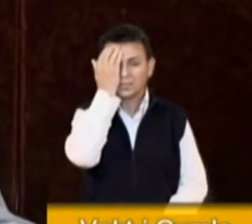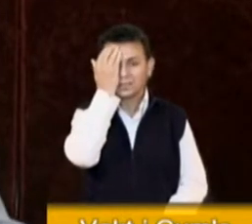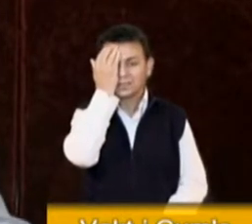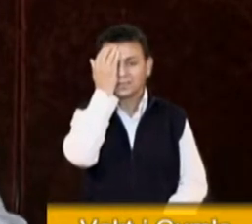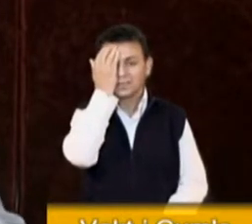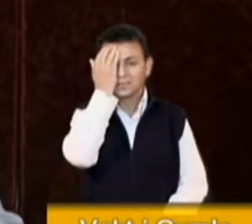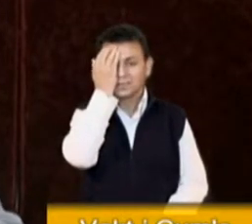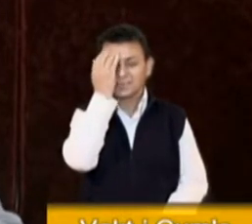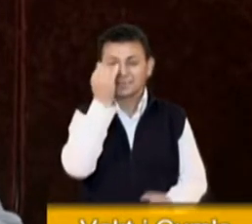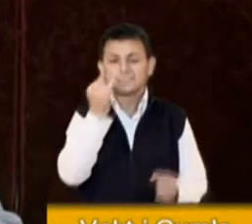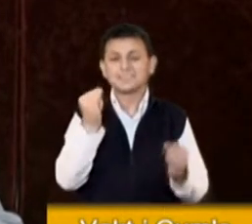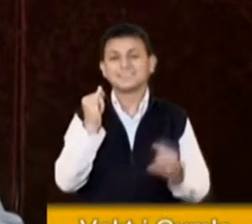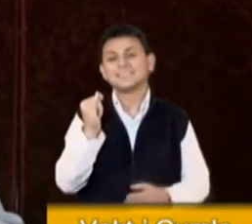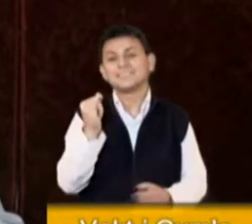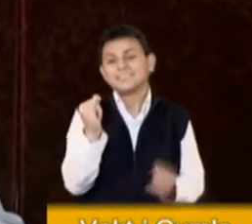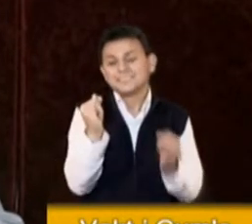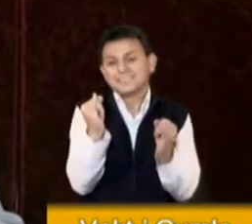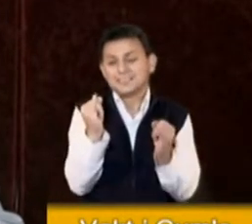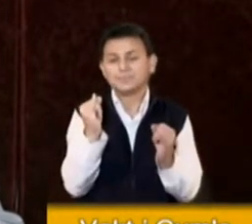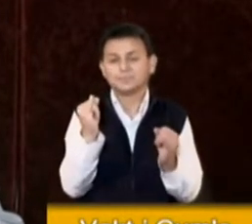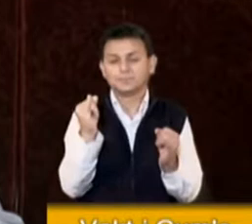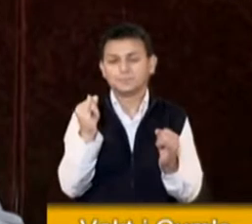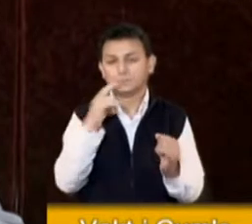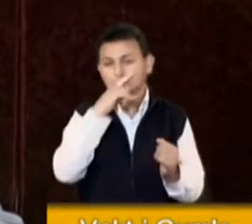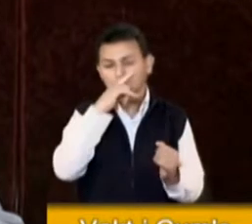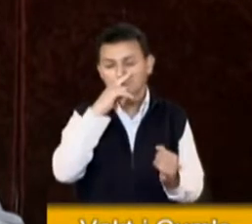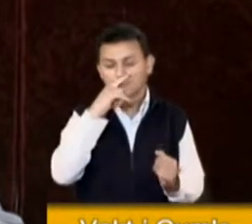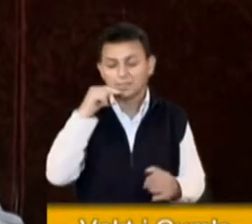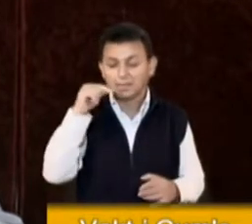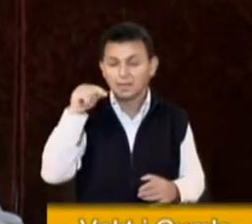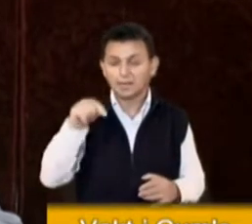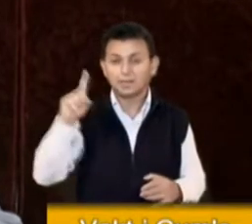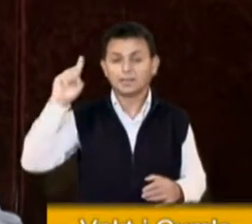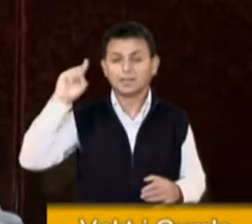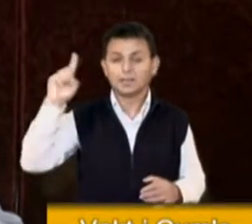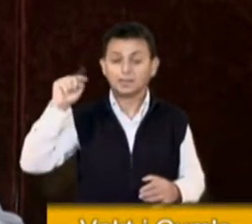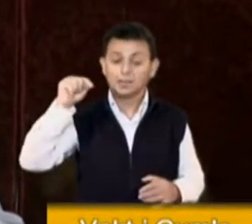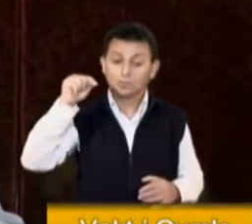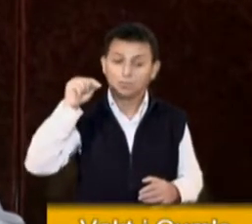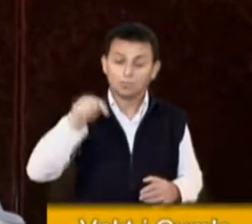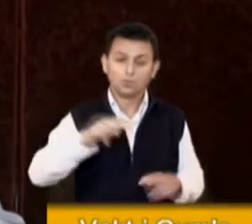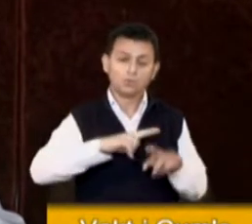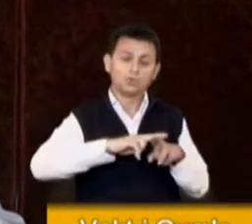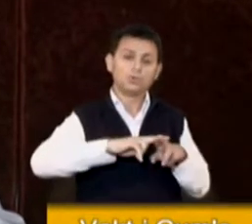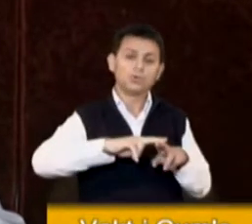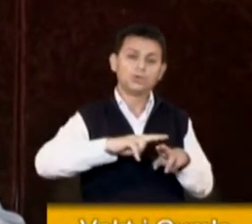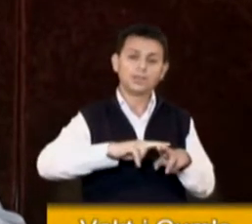Allahu Zülcelal bu örnekte Bismillahirrahmanirrahim وَاضْرِبْ لَهُمْ